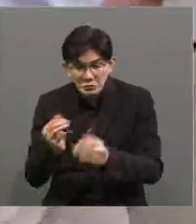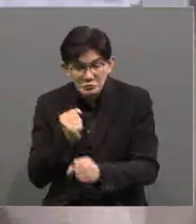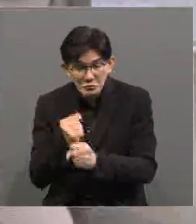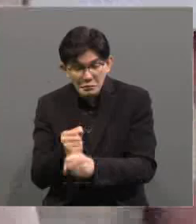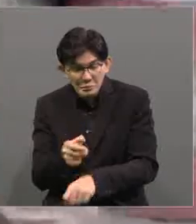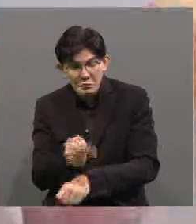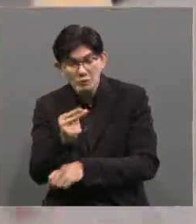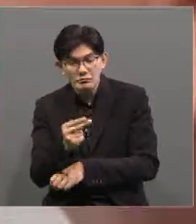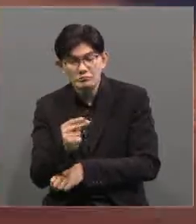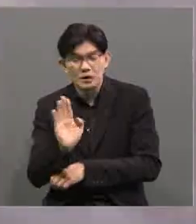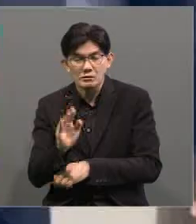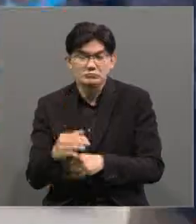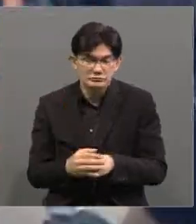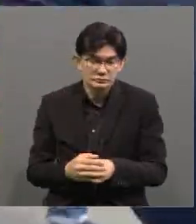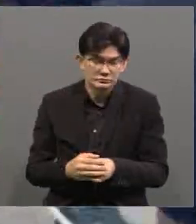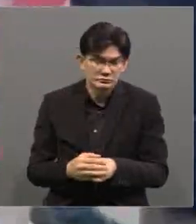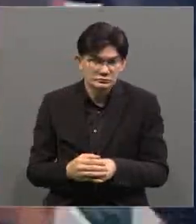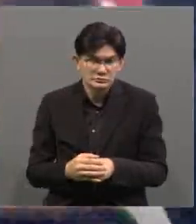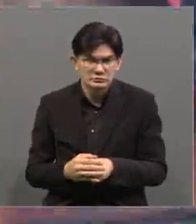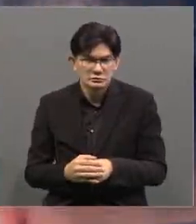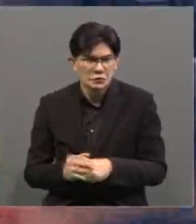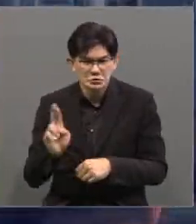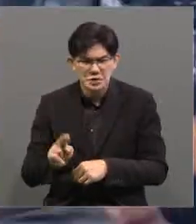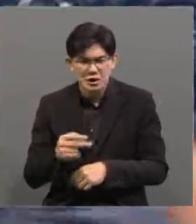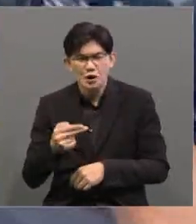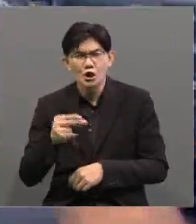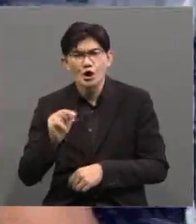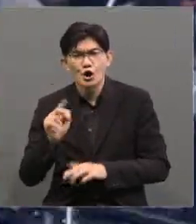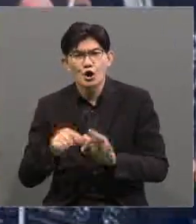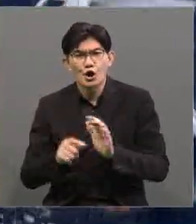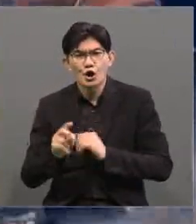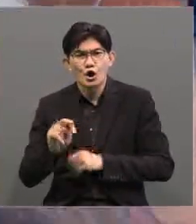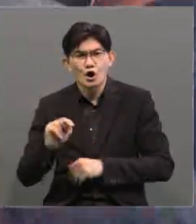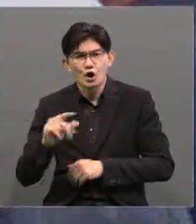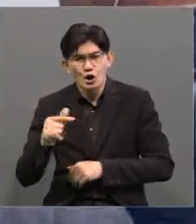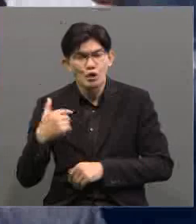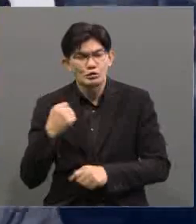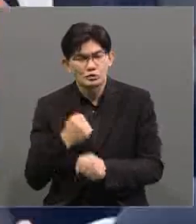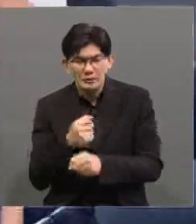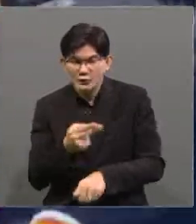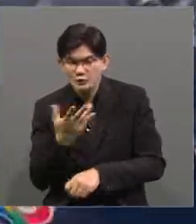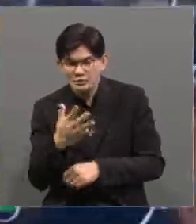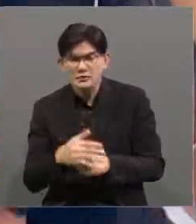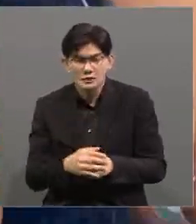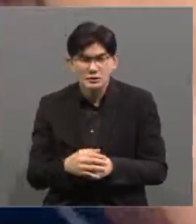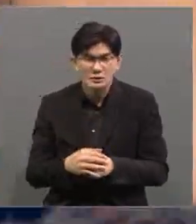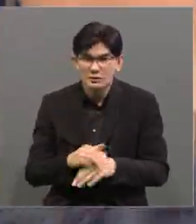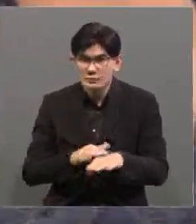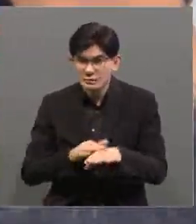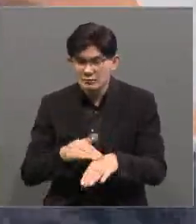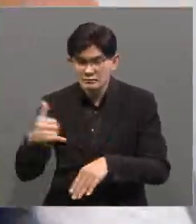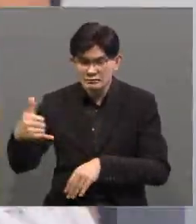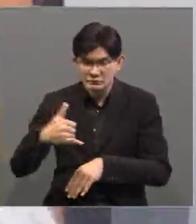ริมหรือก่อหรือให้ใช้นายหน่องมากระทำความผิดดังกล่าวและในชั้นนี้ถ้าพนักงานสอบสวนมีหมายเรียกขอให้